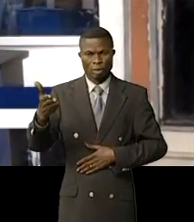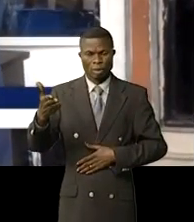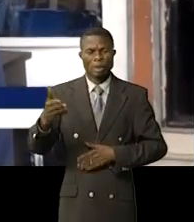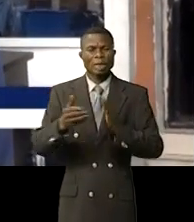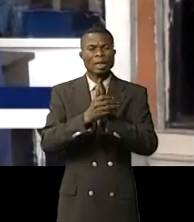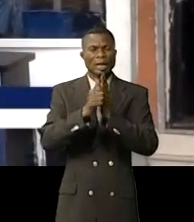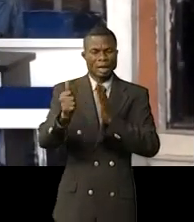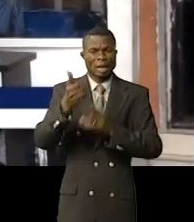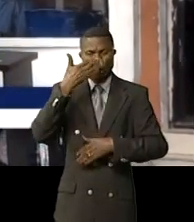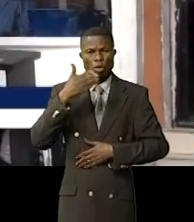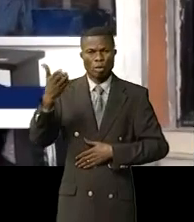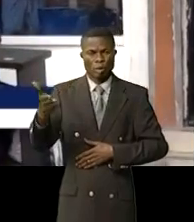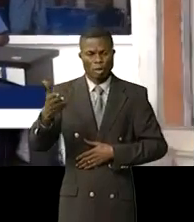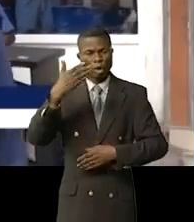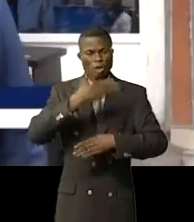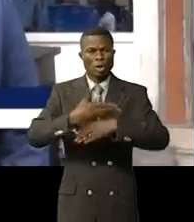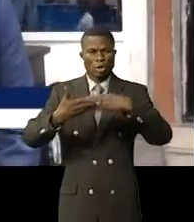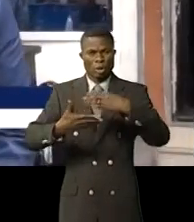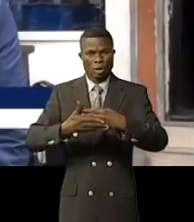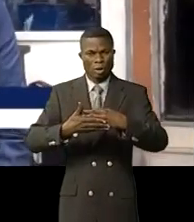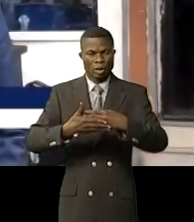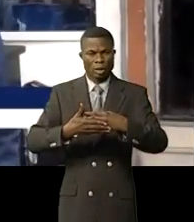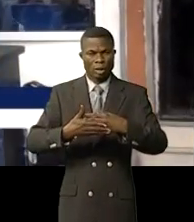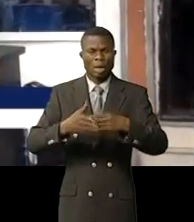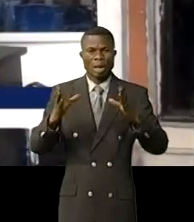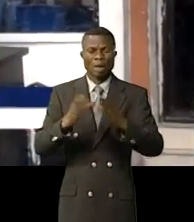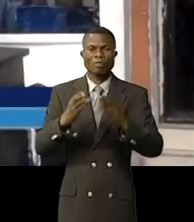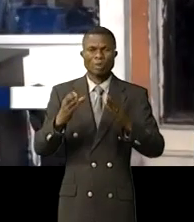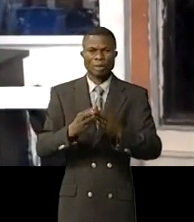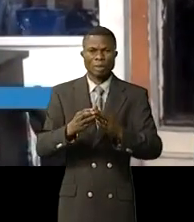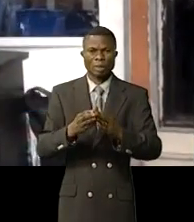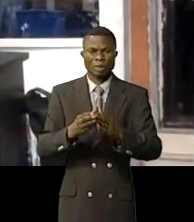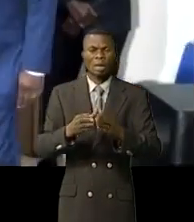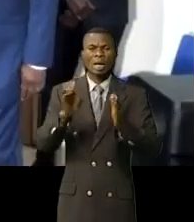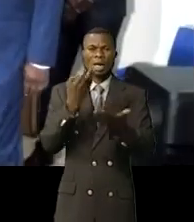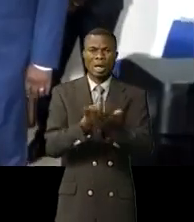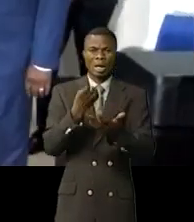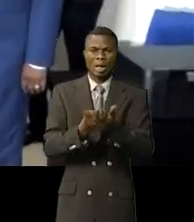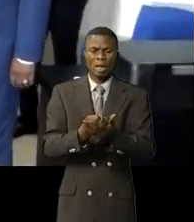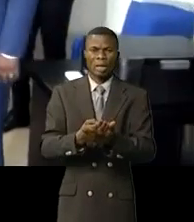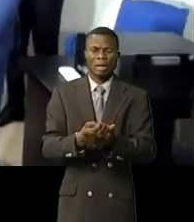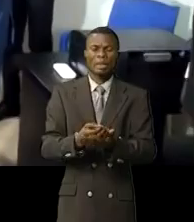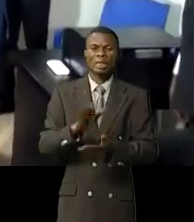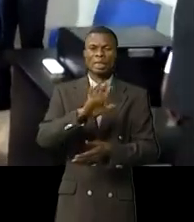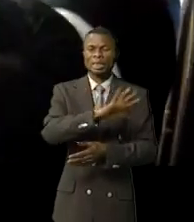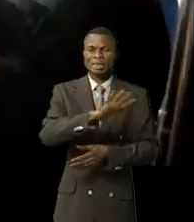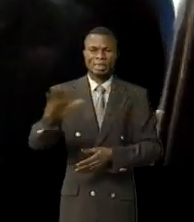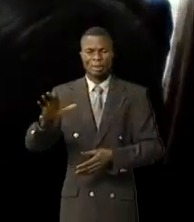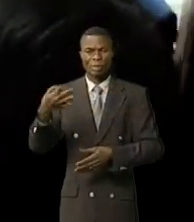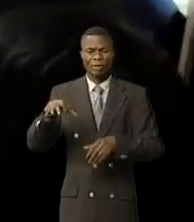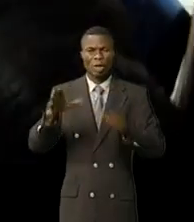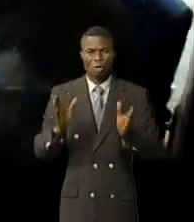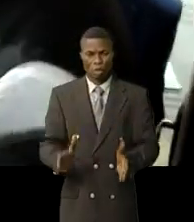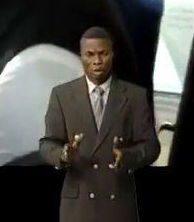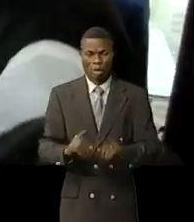qualité offrir des soins de santé de première ligne à 5000 francs.